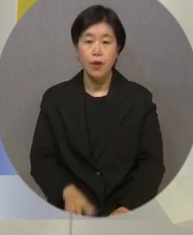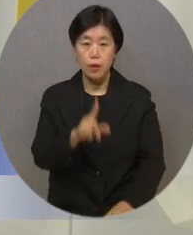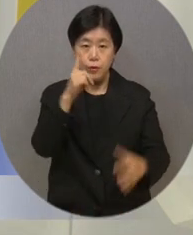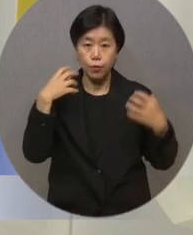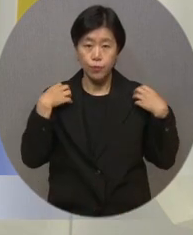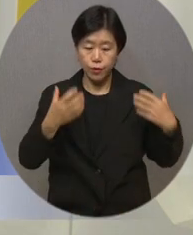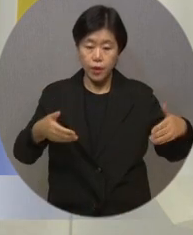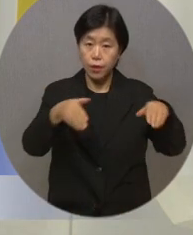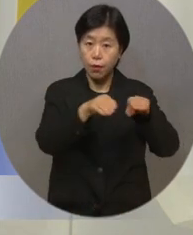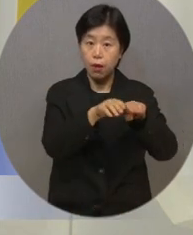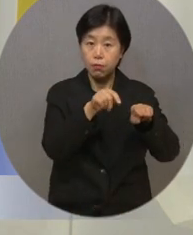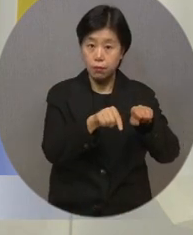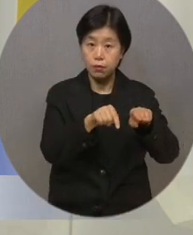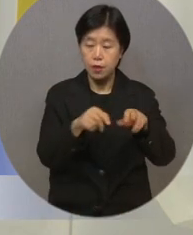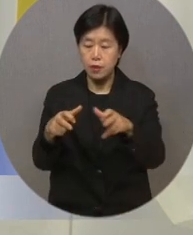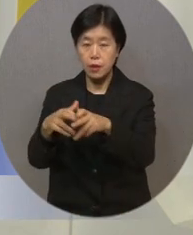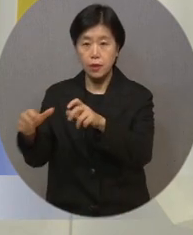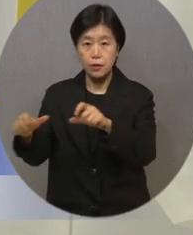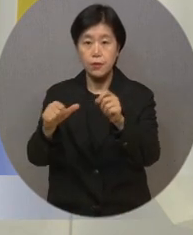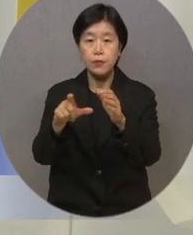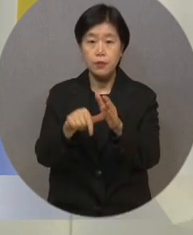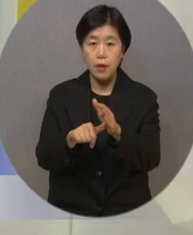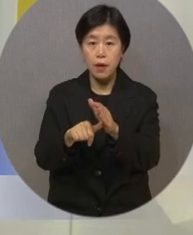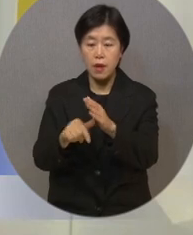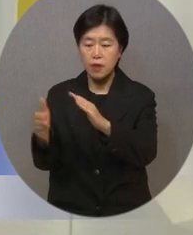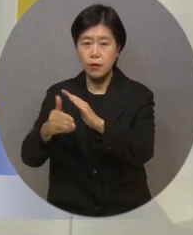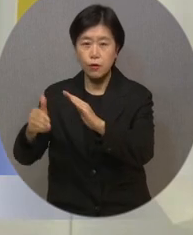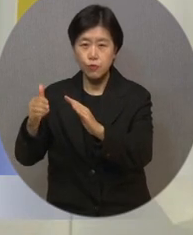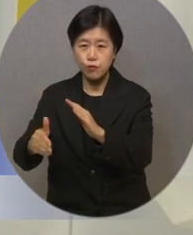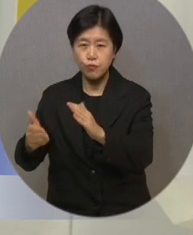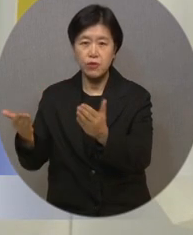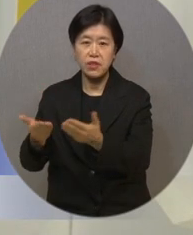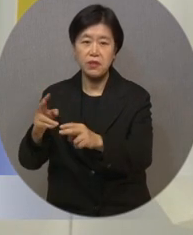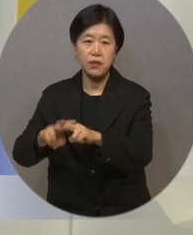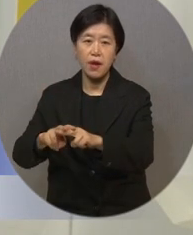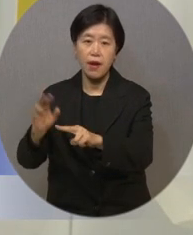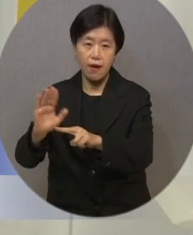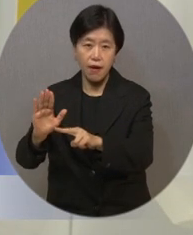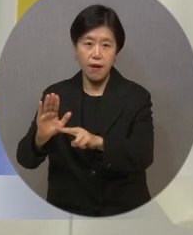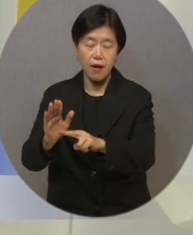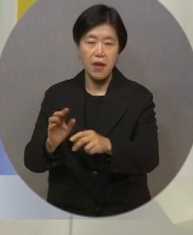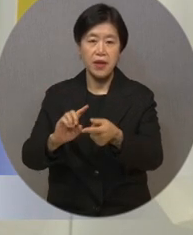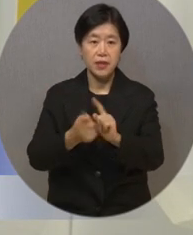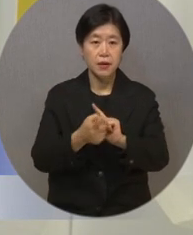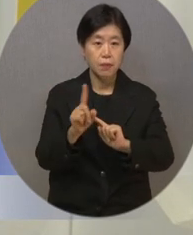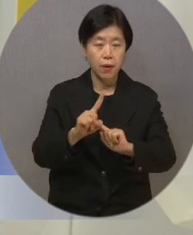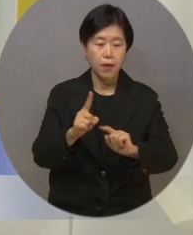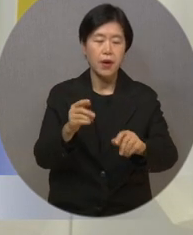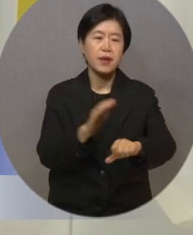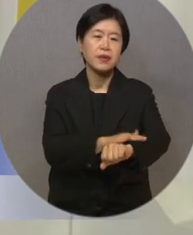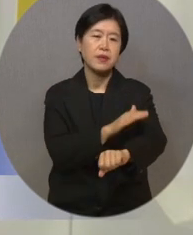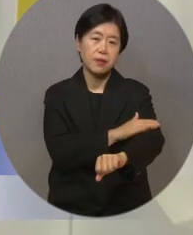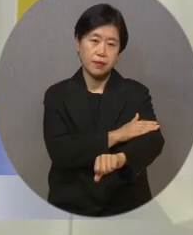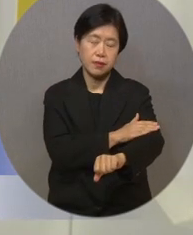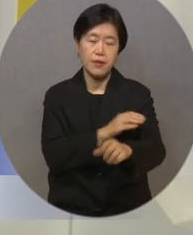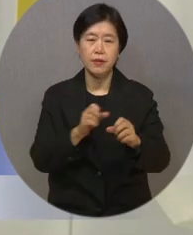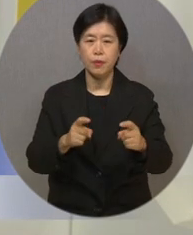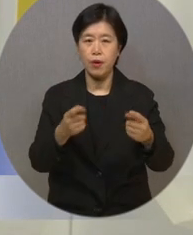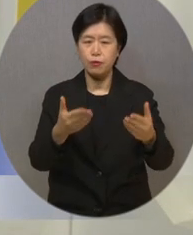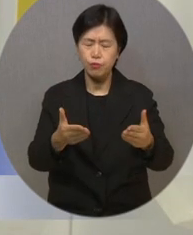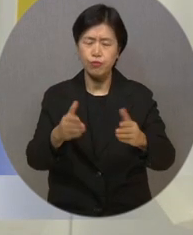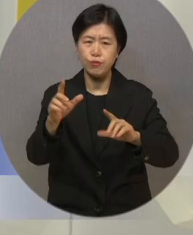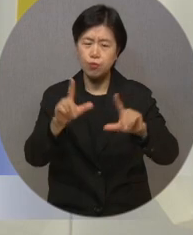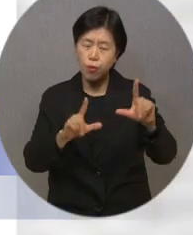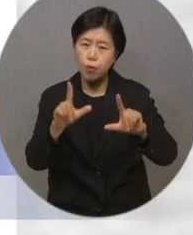공공기관들이 장애인 채용시 정규직보다는 체험형 인턴 채용을 활용하고 있는 것으로 확인됐다는